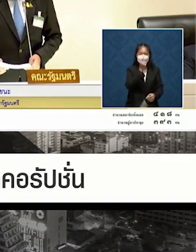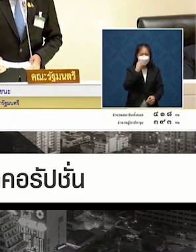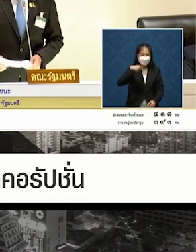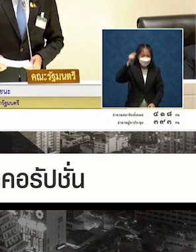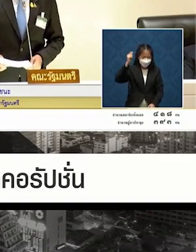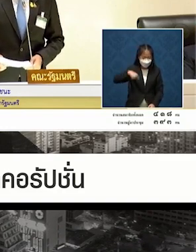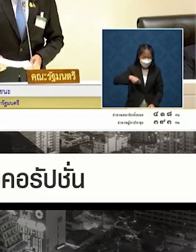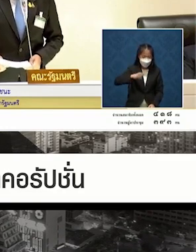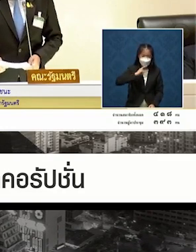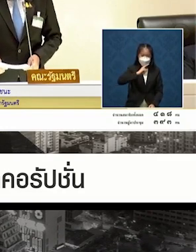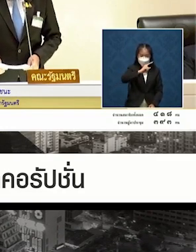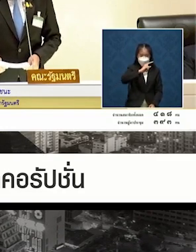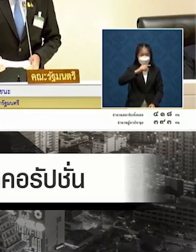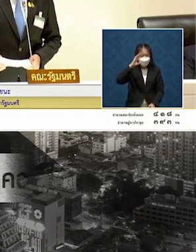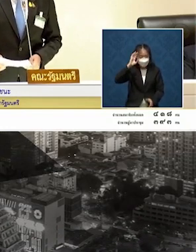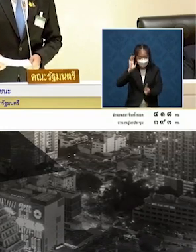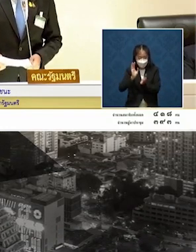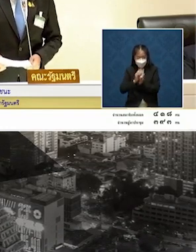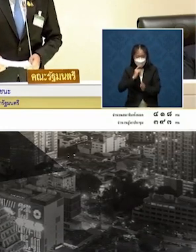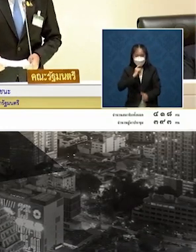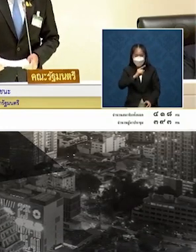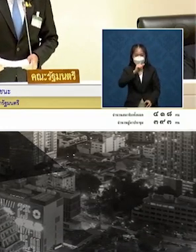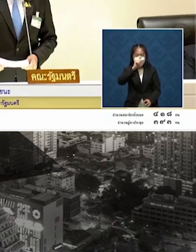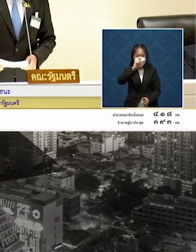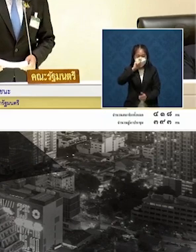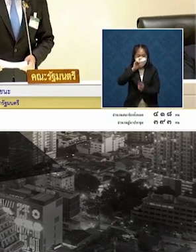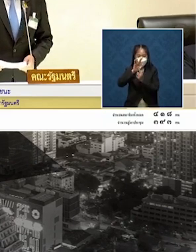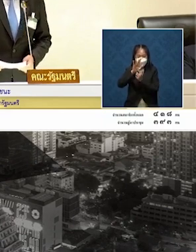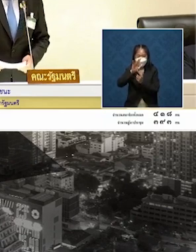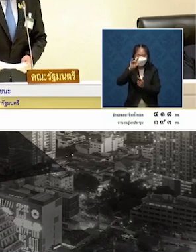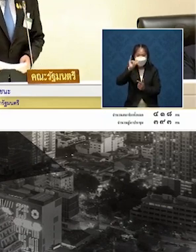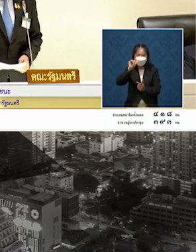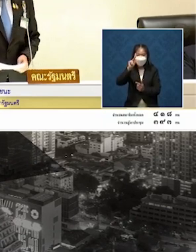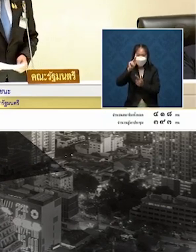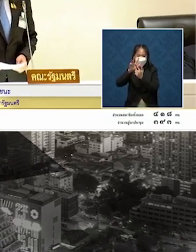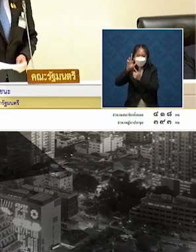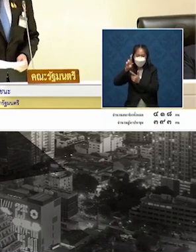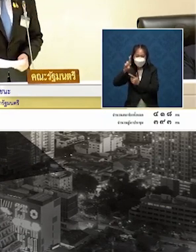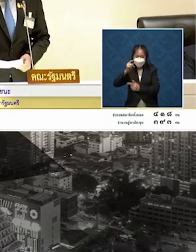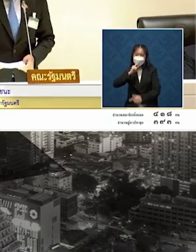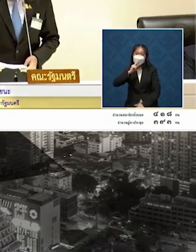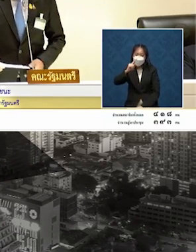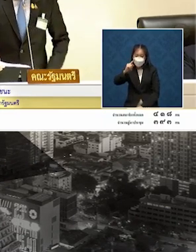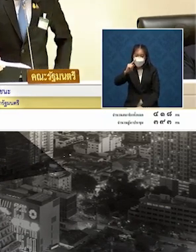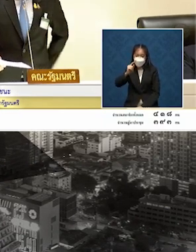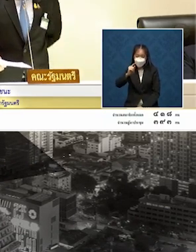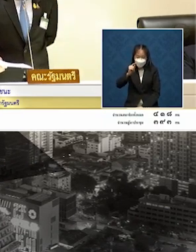มีการนำเสนอเป็นกราฟิกด้วยนะนะนำเสนอเป็นกราฟิกเลยนะเดี๋ยวลองดูคลิปนี้นะ